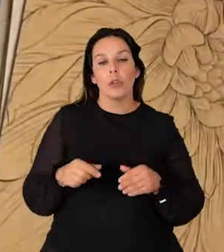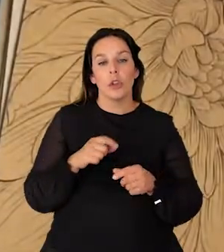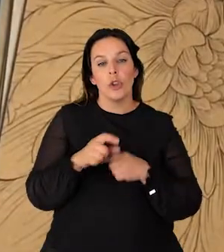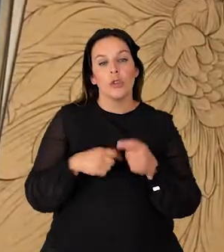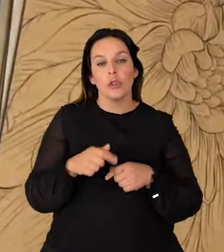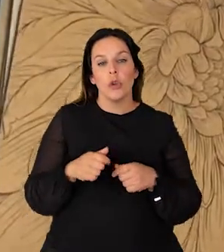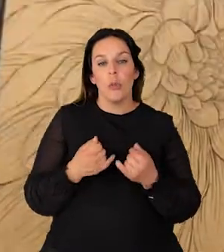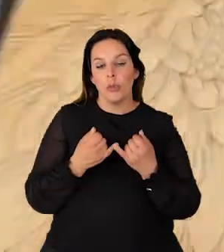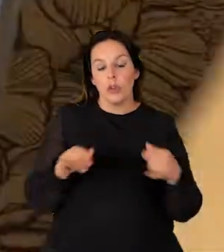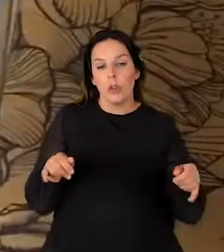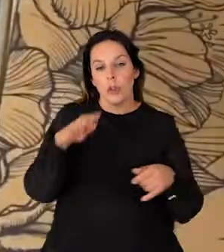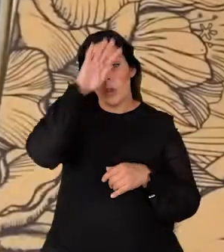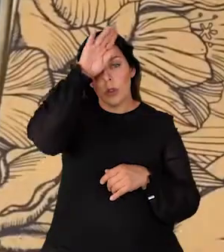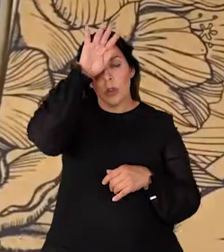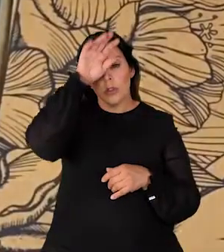możesz przygotować to